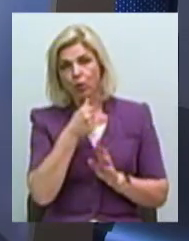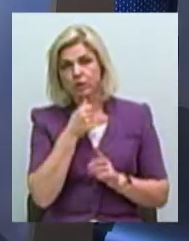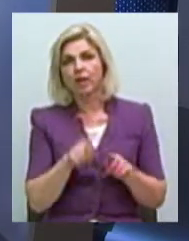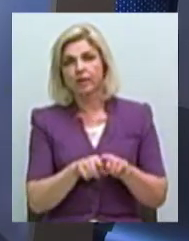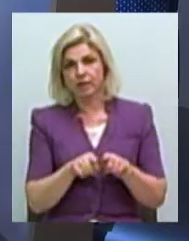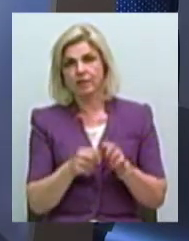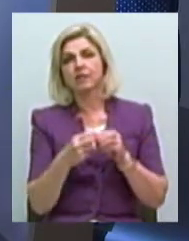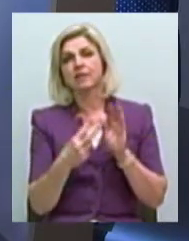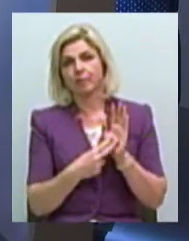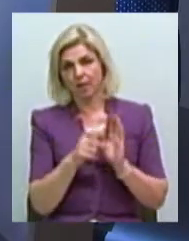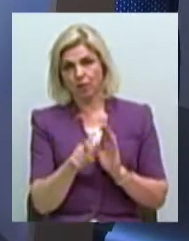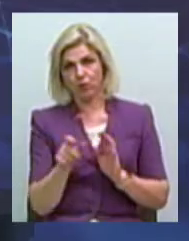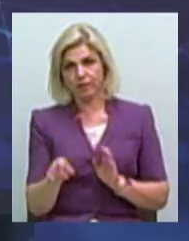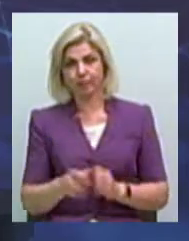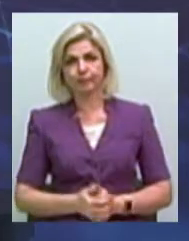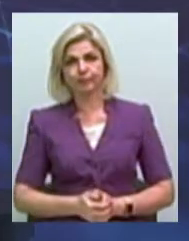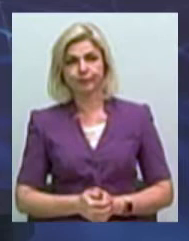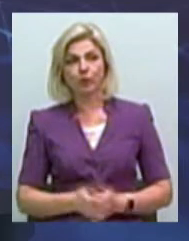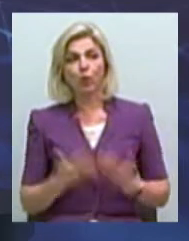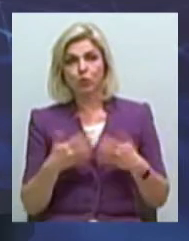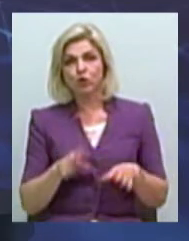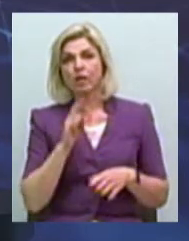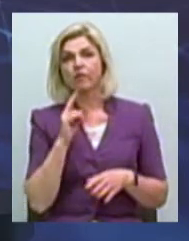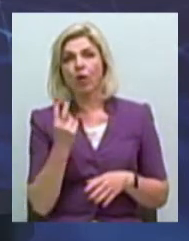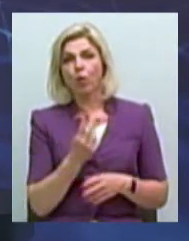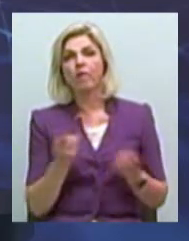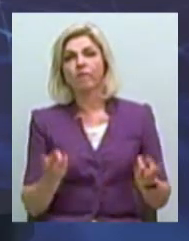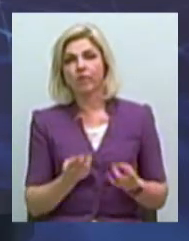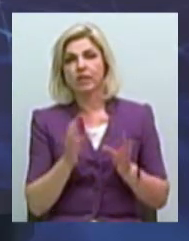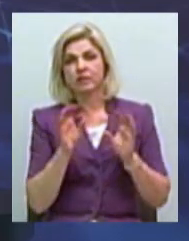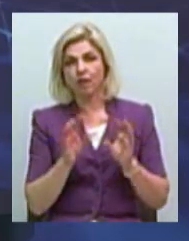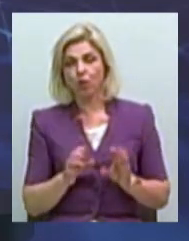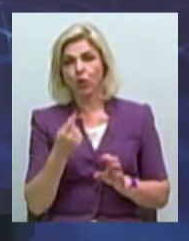теж 17 осіб. Вже 2 роки діє закон номер